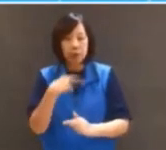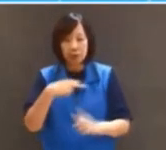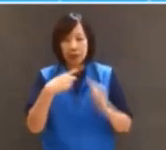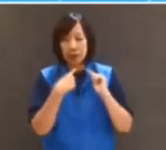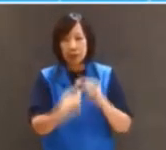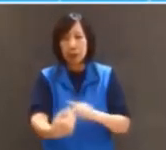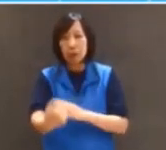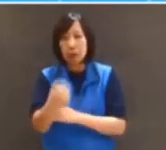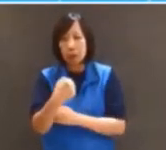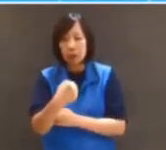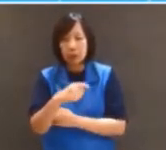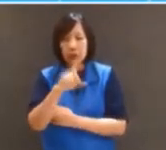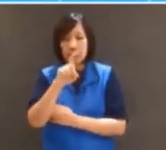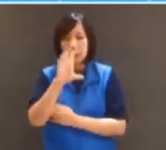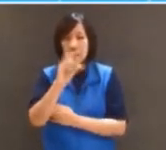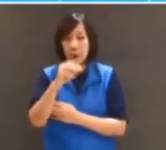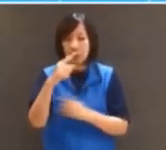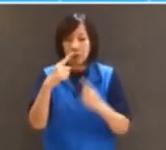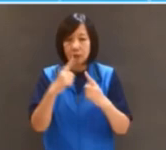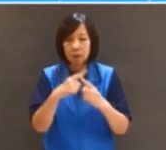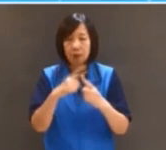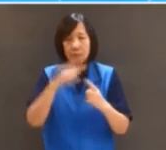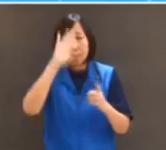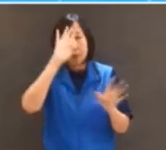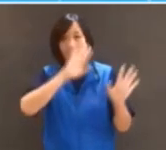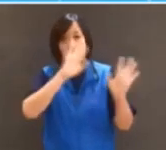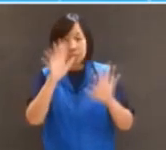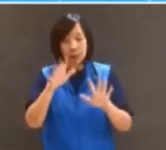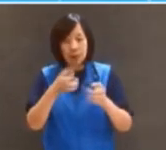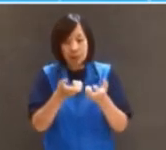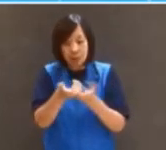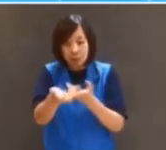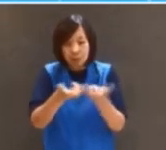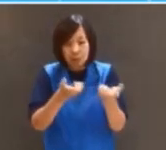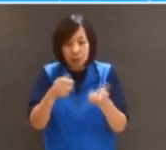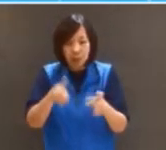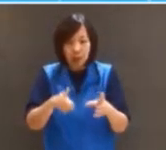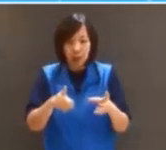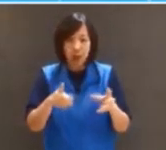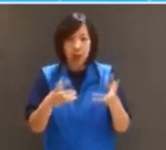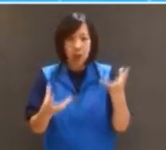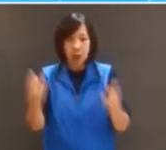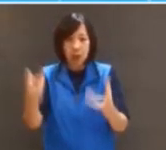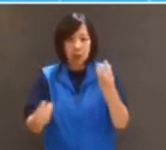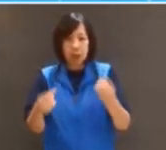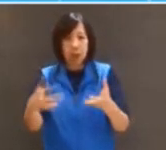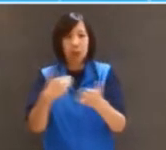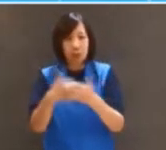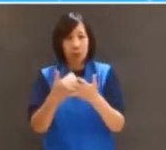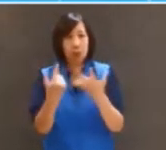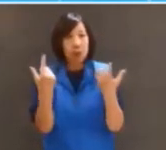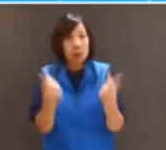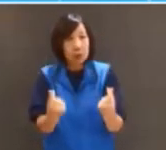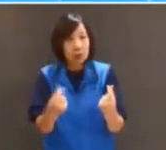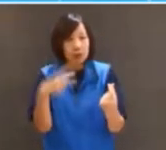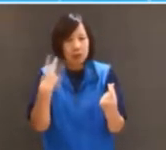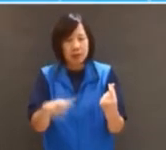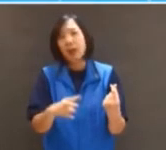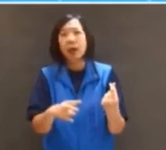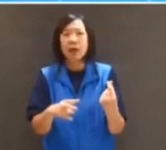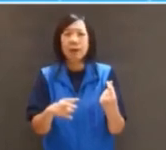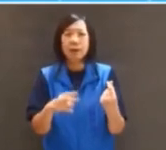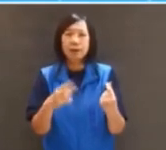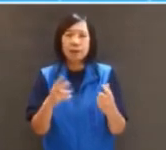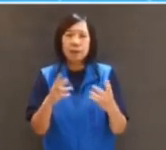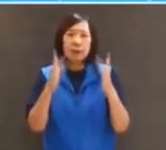所以10万人的疫情的整个分布人数图也承认这张图一样，还是在深红色的